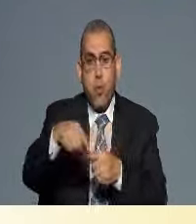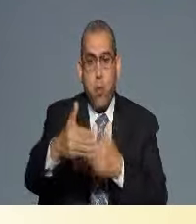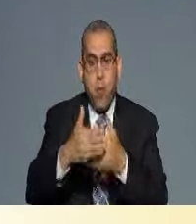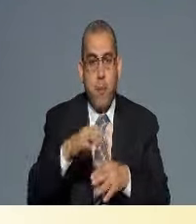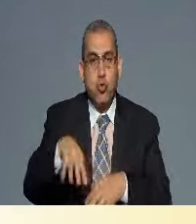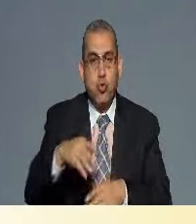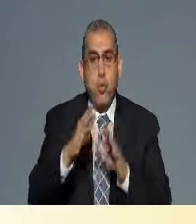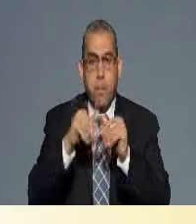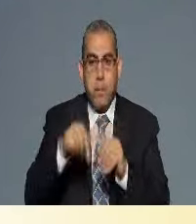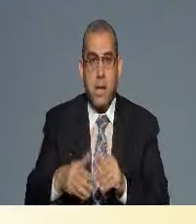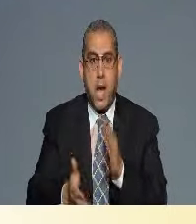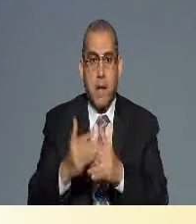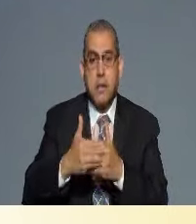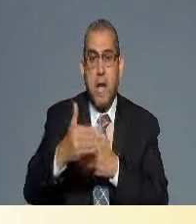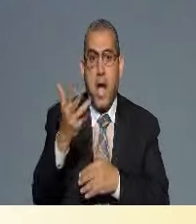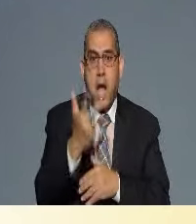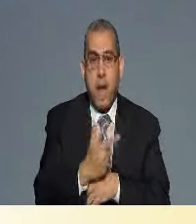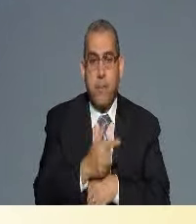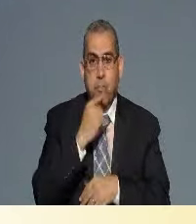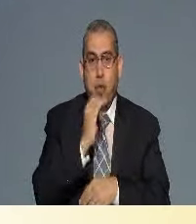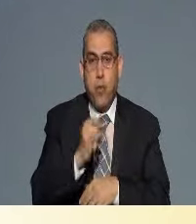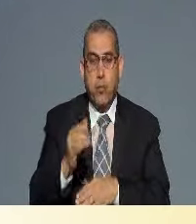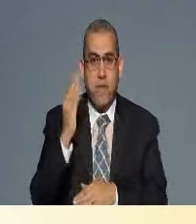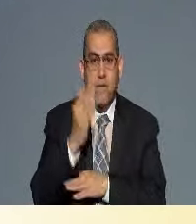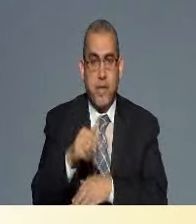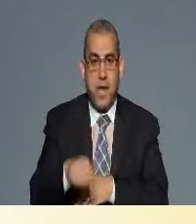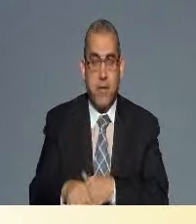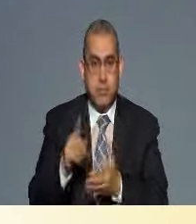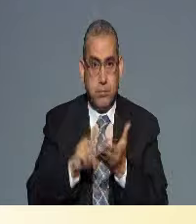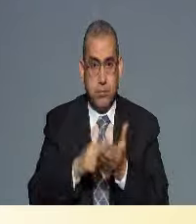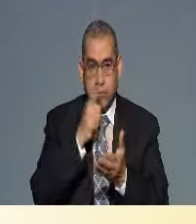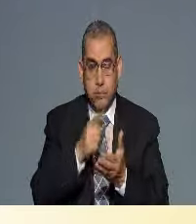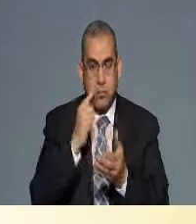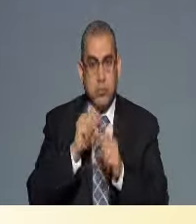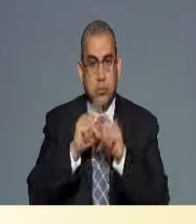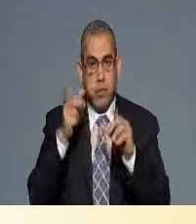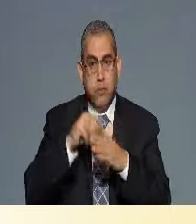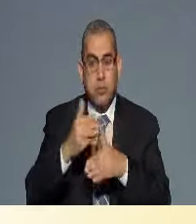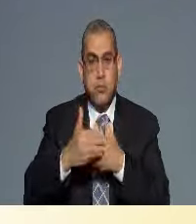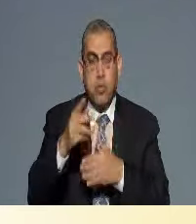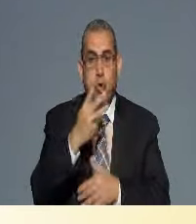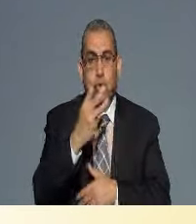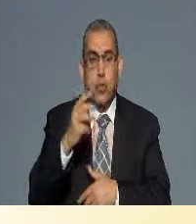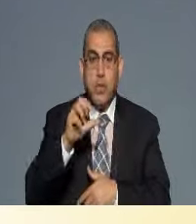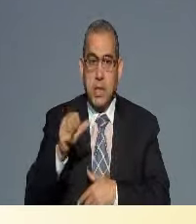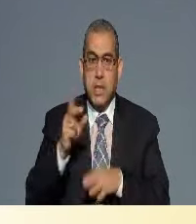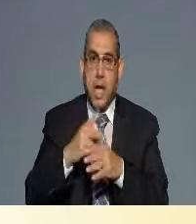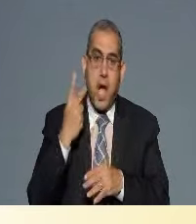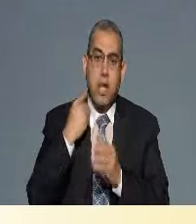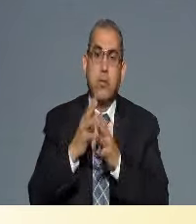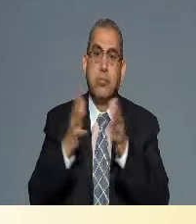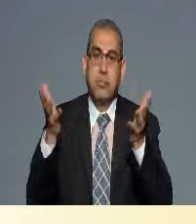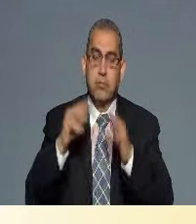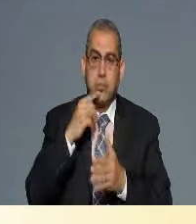في مصر على مساحة حوالي 500 فدان. برضو بنتكلم على صوب 690 وعدد ضخم من محطات